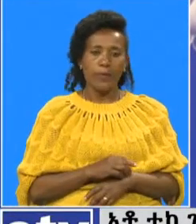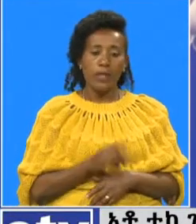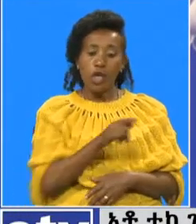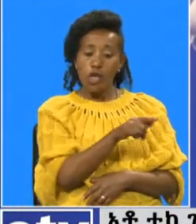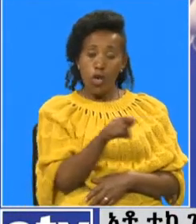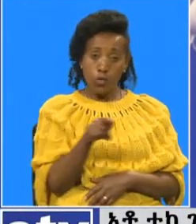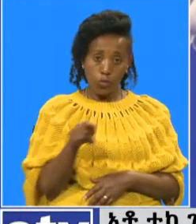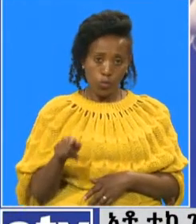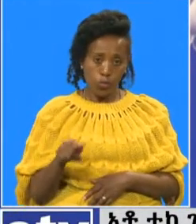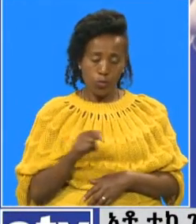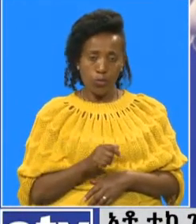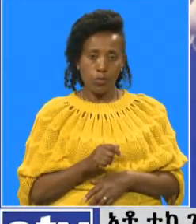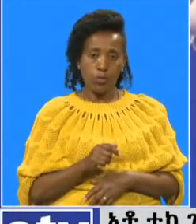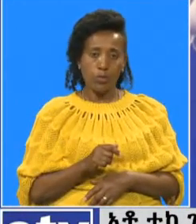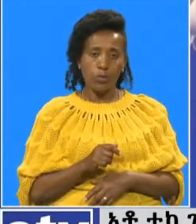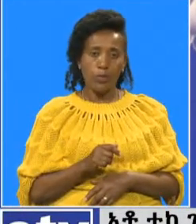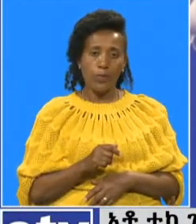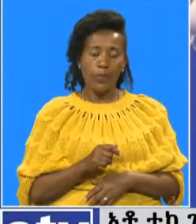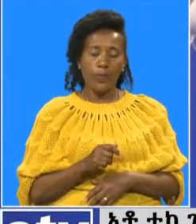እነሱም